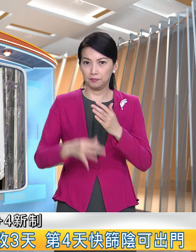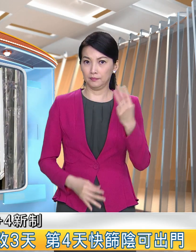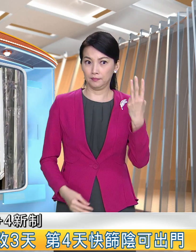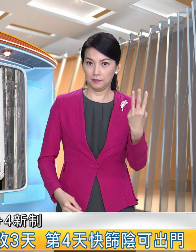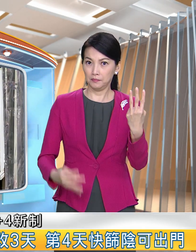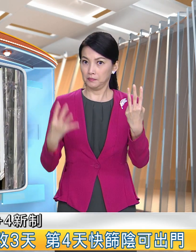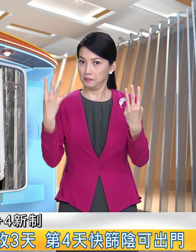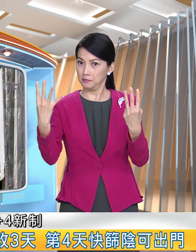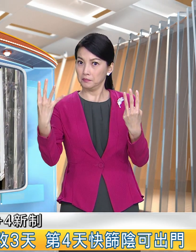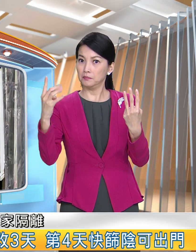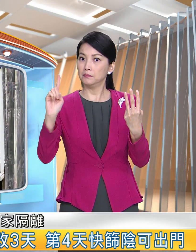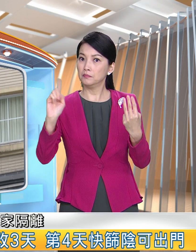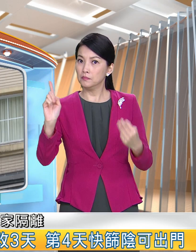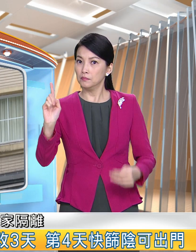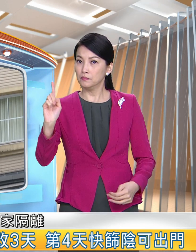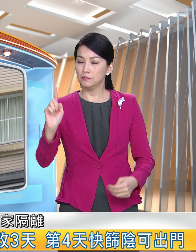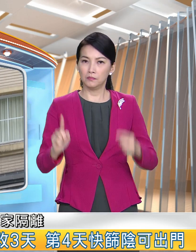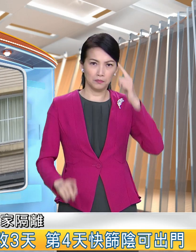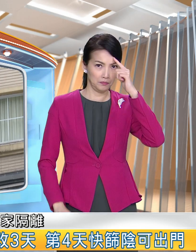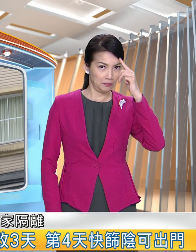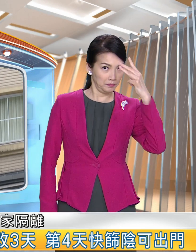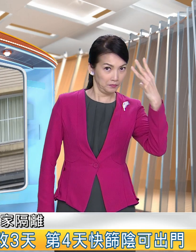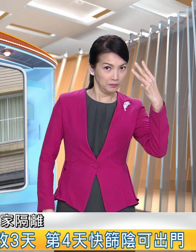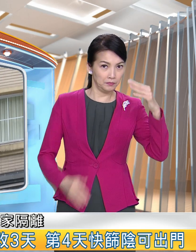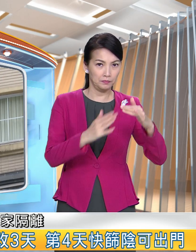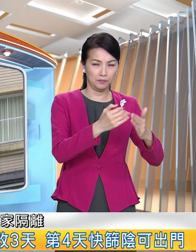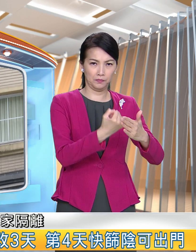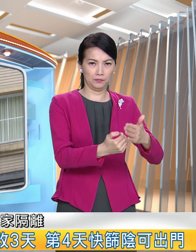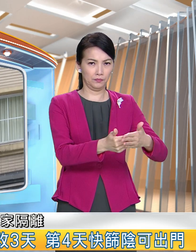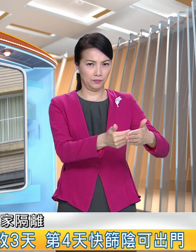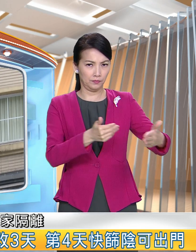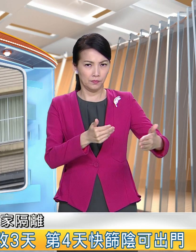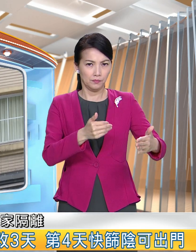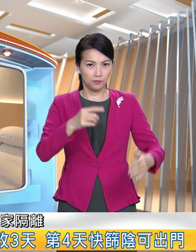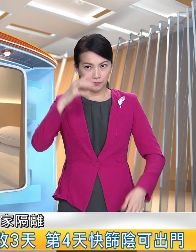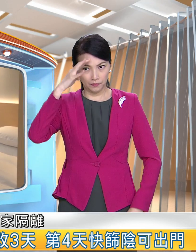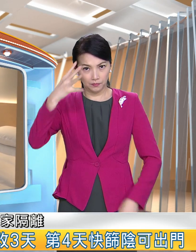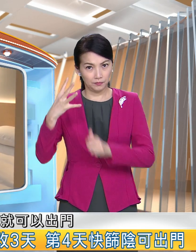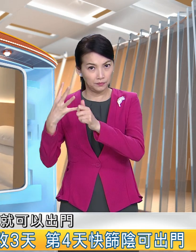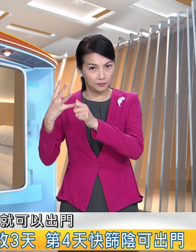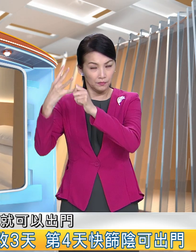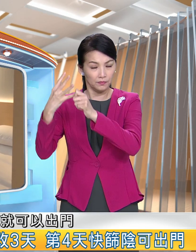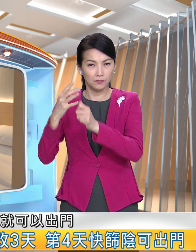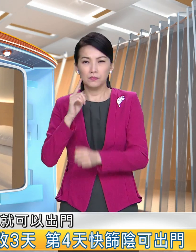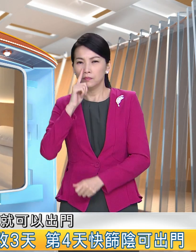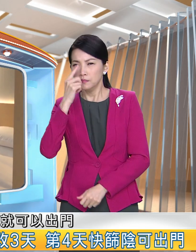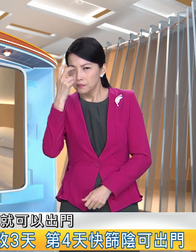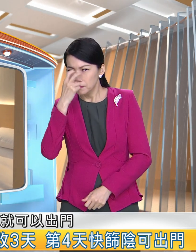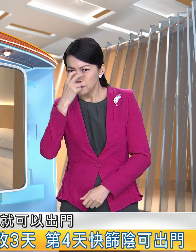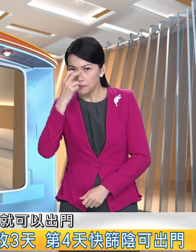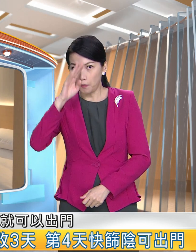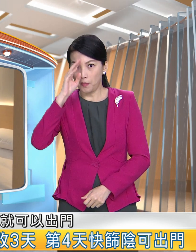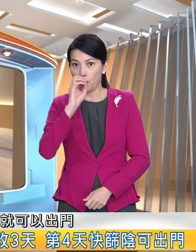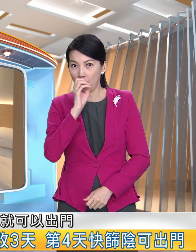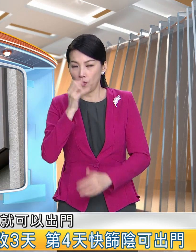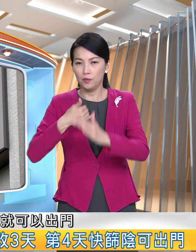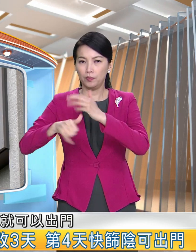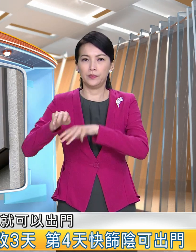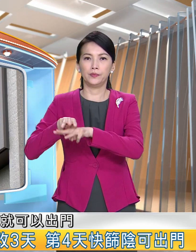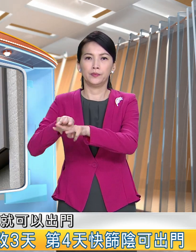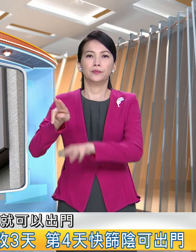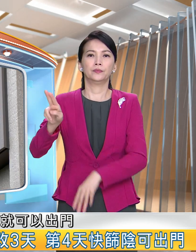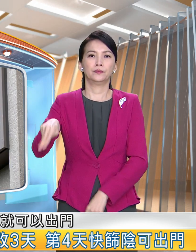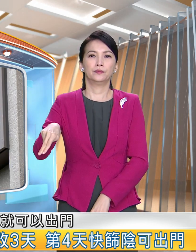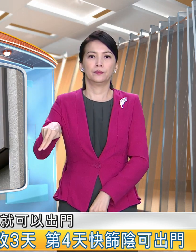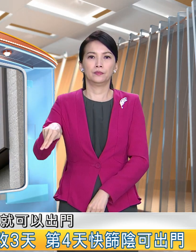新制，也就是前3天居家隔离，第4天快筛阴性就可以出